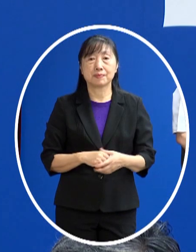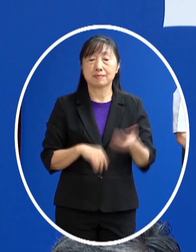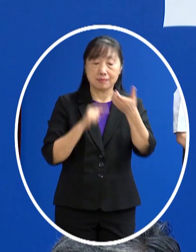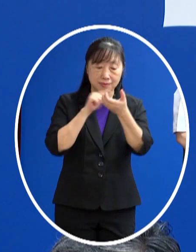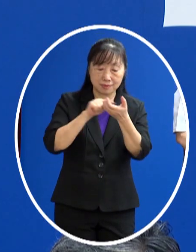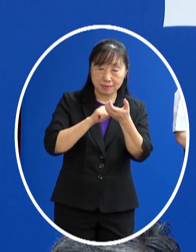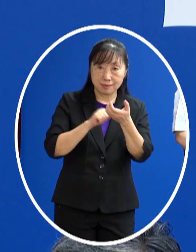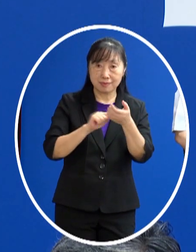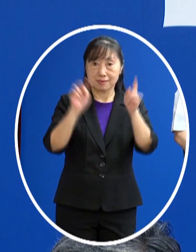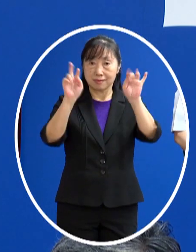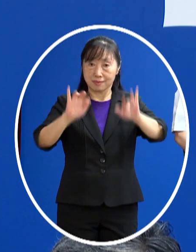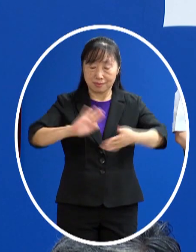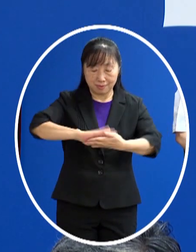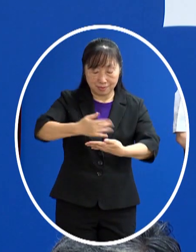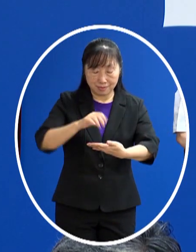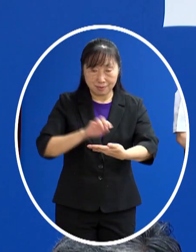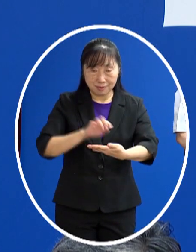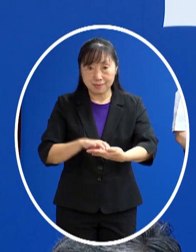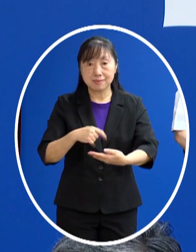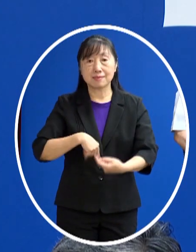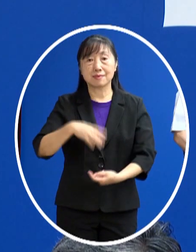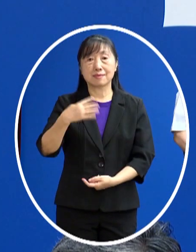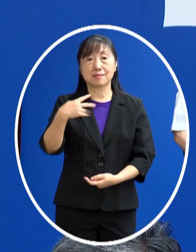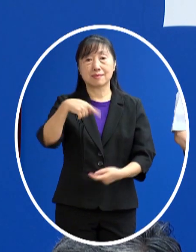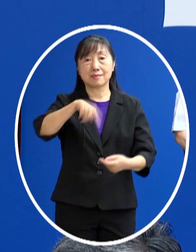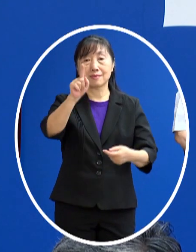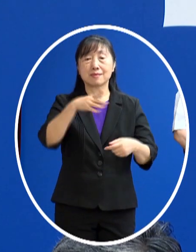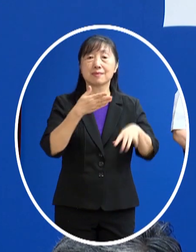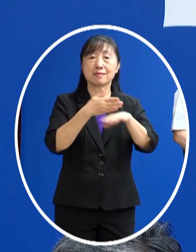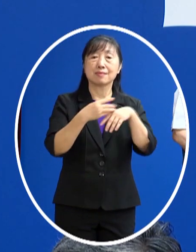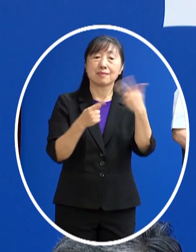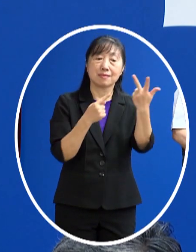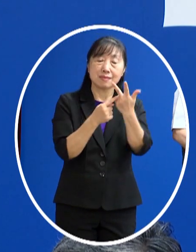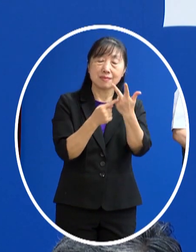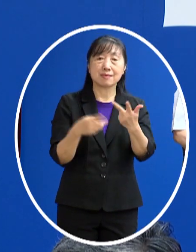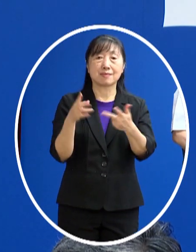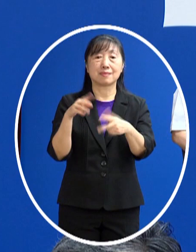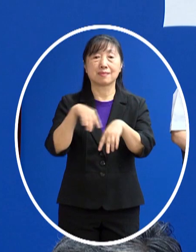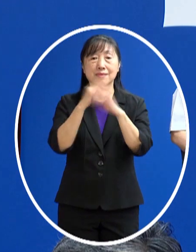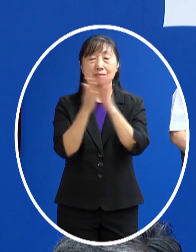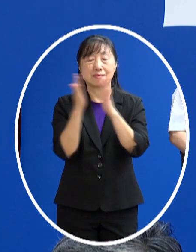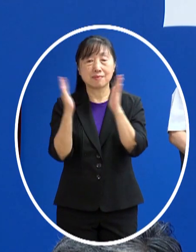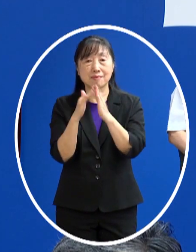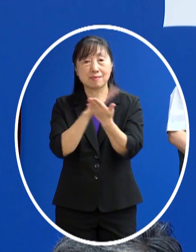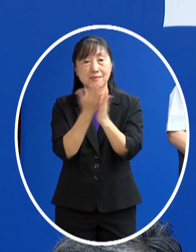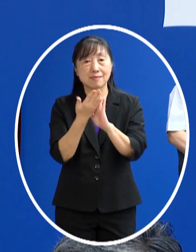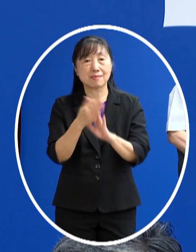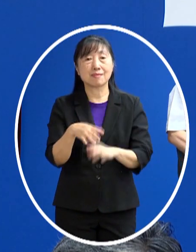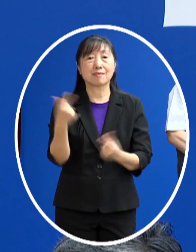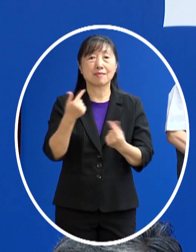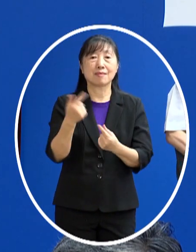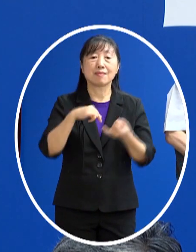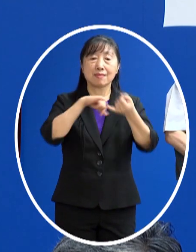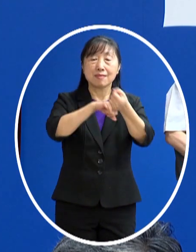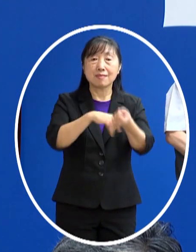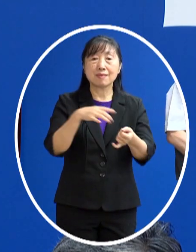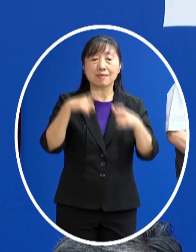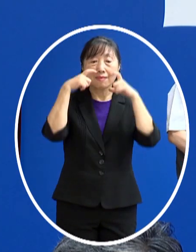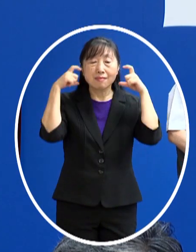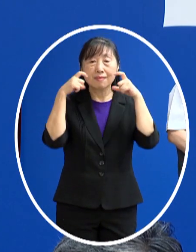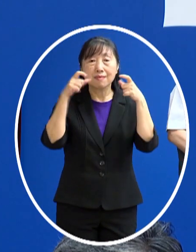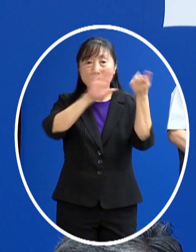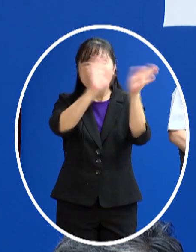啦、电脑，还有去四大超商跟药局哦做口罩进行预约购买的这个一个类似的架构